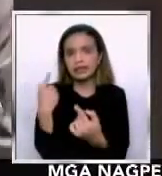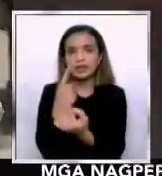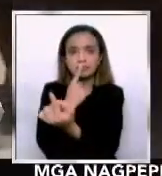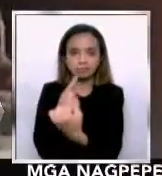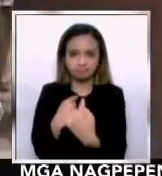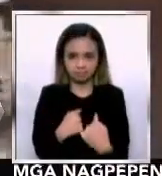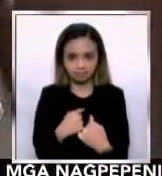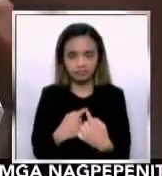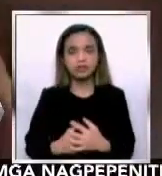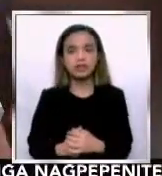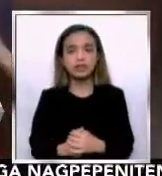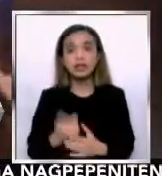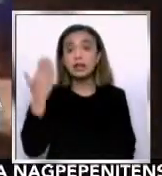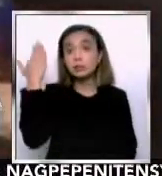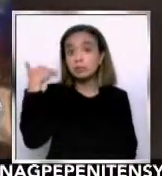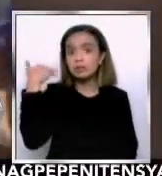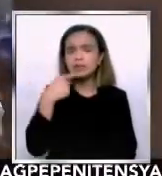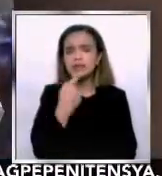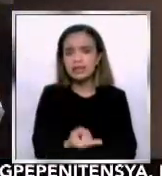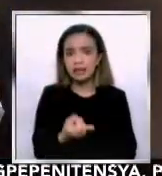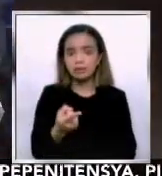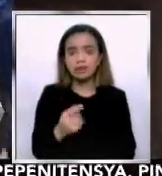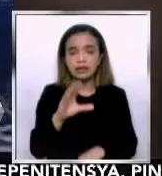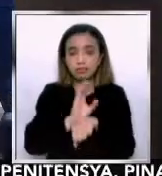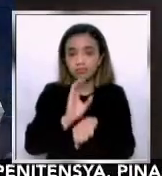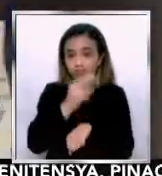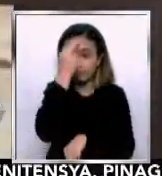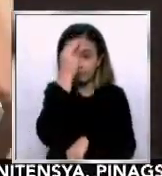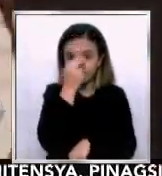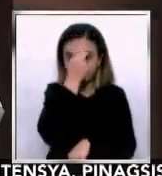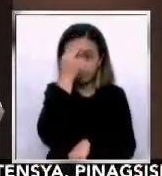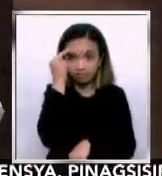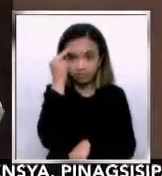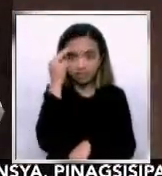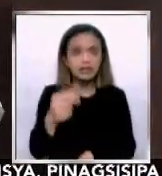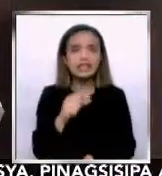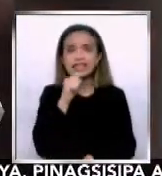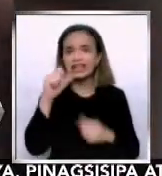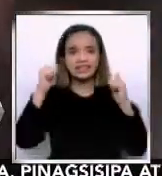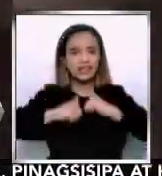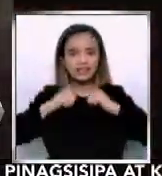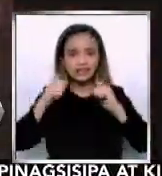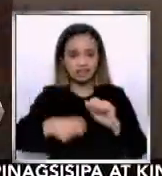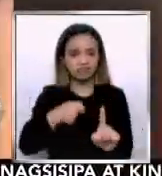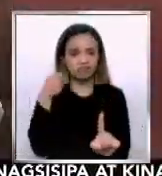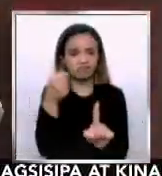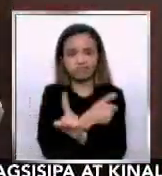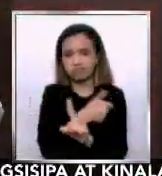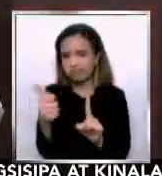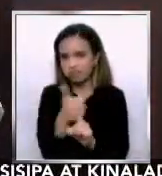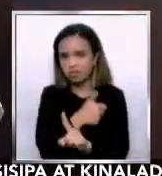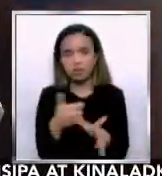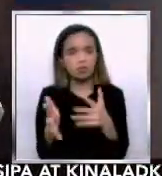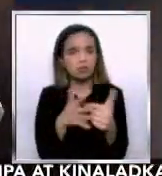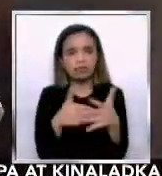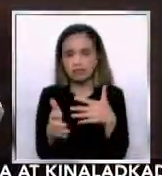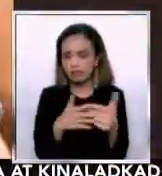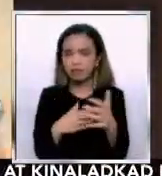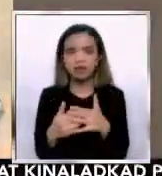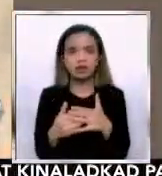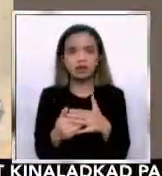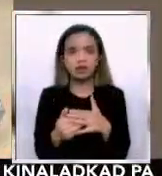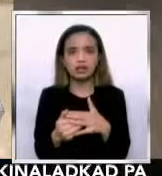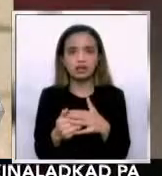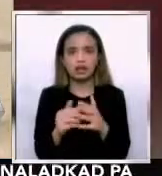Pero dati nang sinabi ng Simbahang Katoliko na hindi sila pabor sa pananakit o anumang karahasan upang gunitain